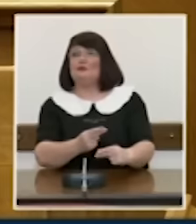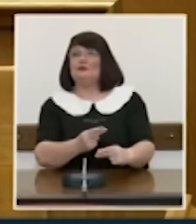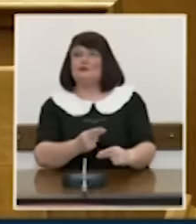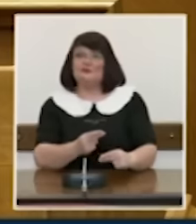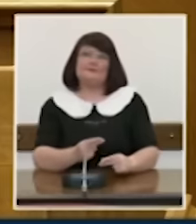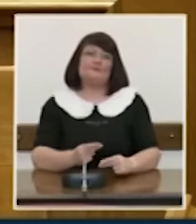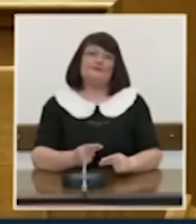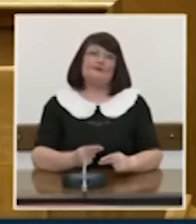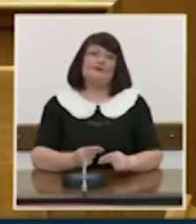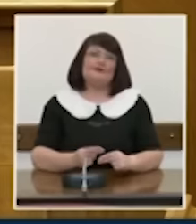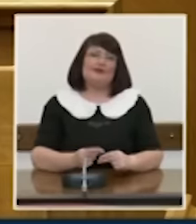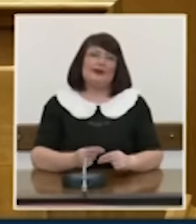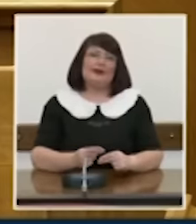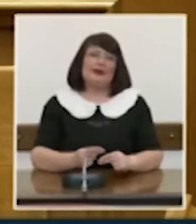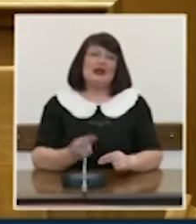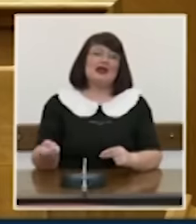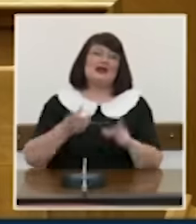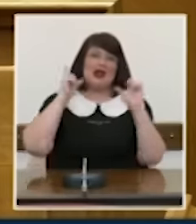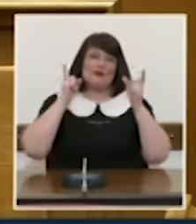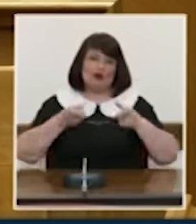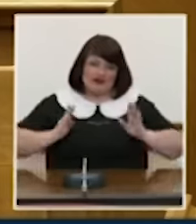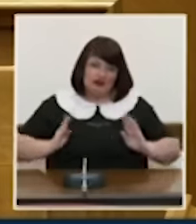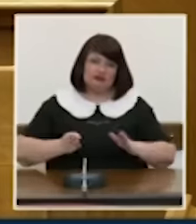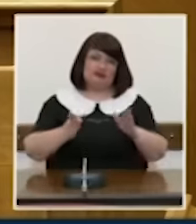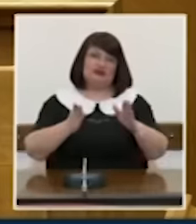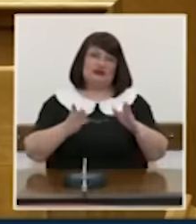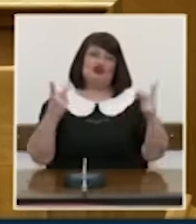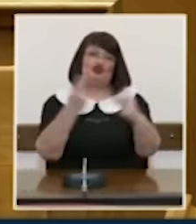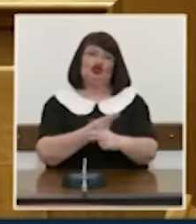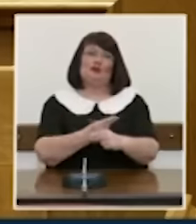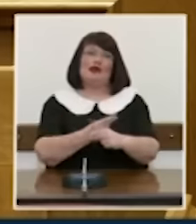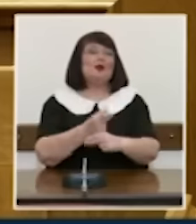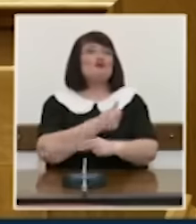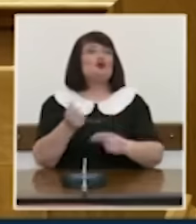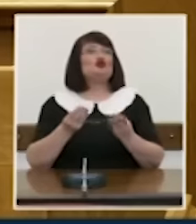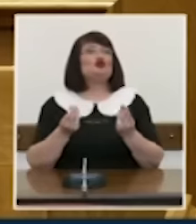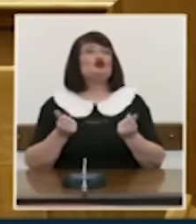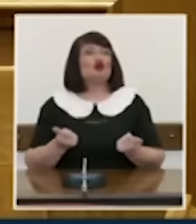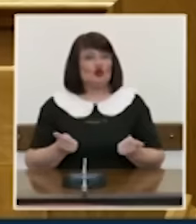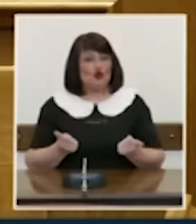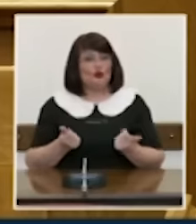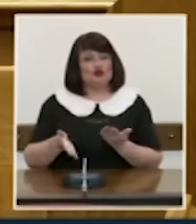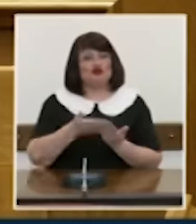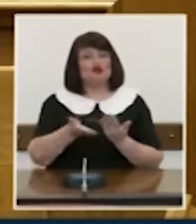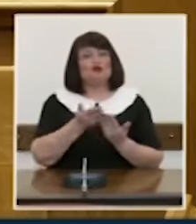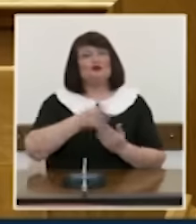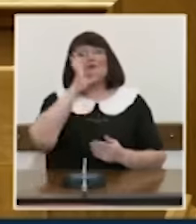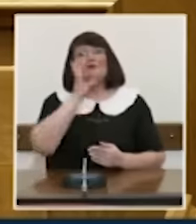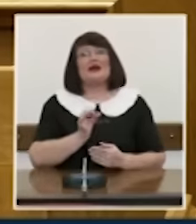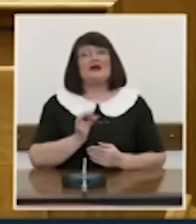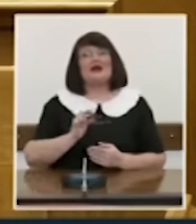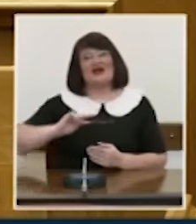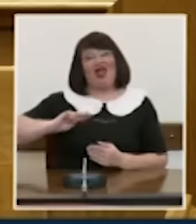της κυβέρνησης της Νέας Δημοκρατίας κόβεται μόνο με την ενίσχυση του πραγματικού αντίπαλου αυτής